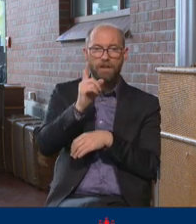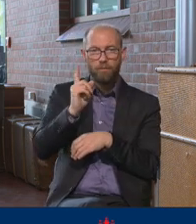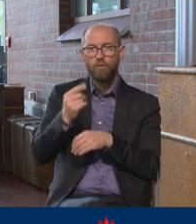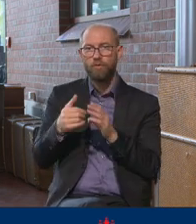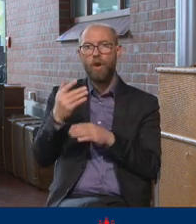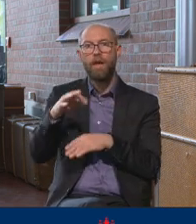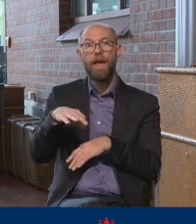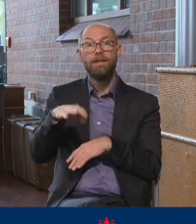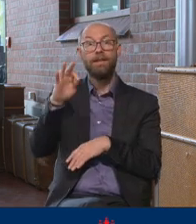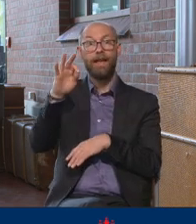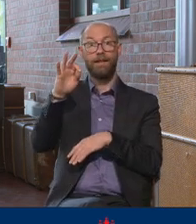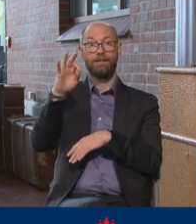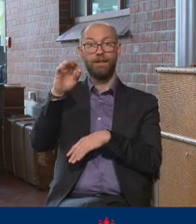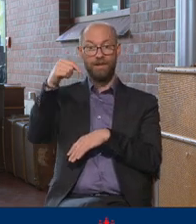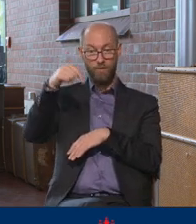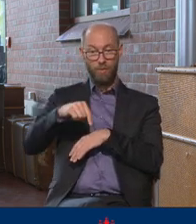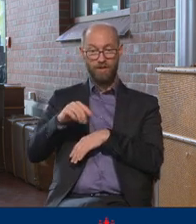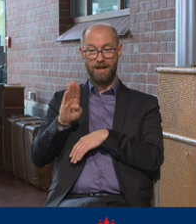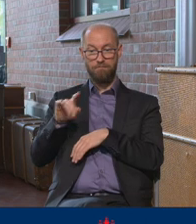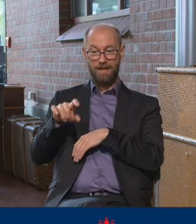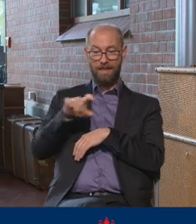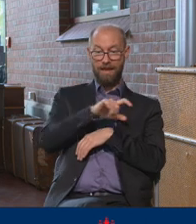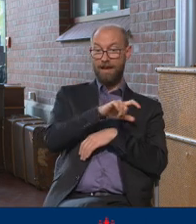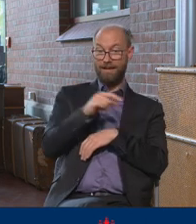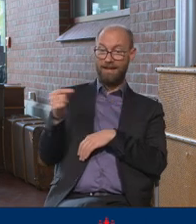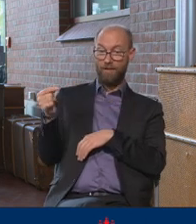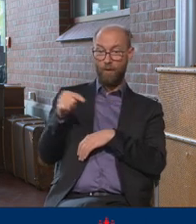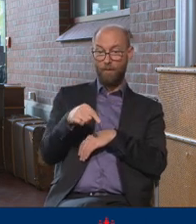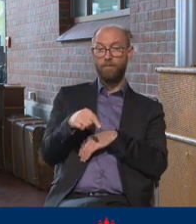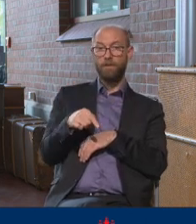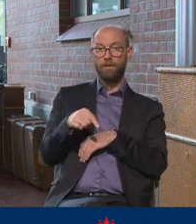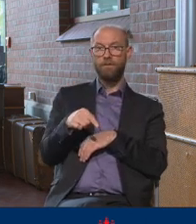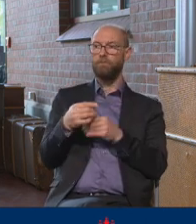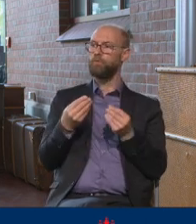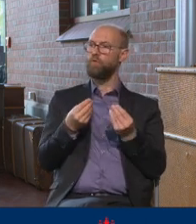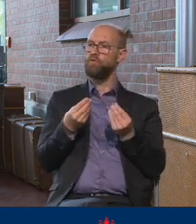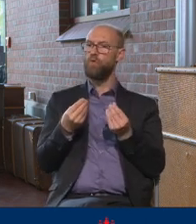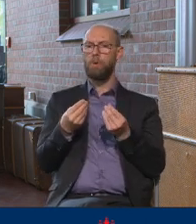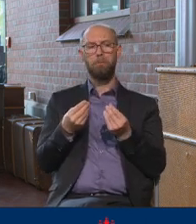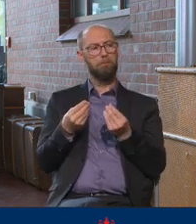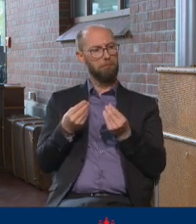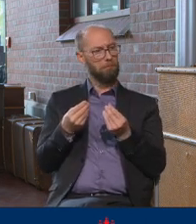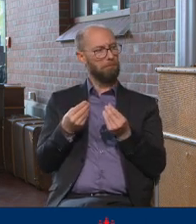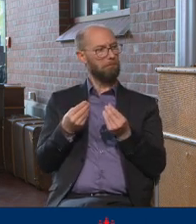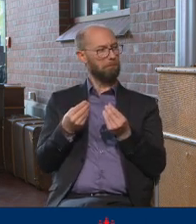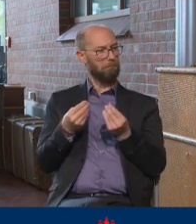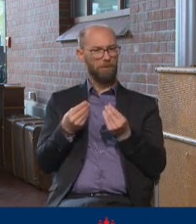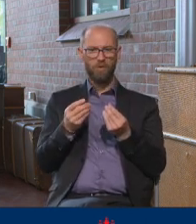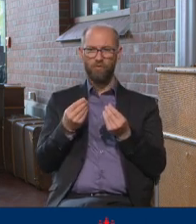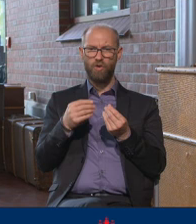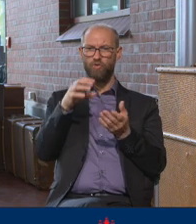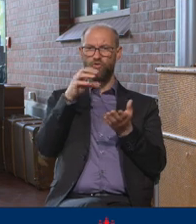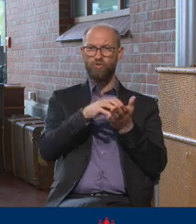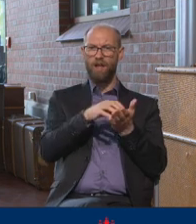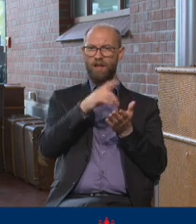wenn man unten an der bilder ist ist es räumlich ein ganz anderes gefühl man hat das gefühl man ist irgendwo weit weg aber